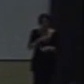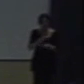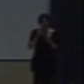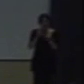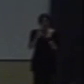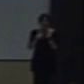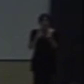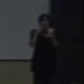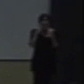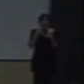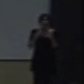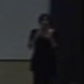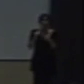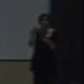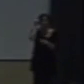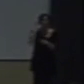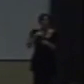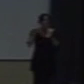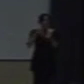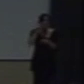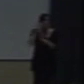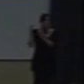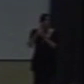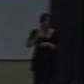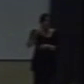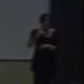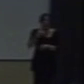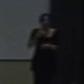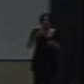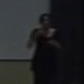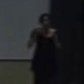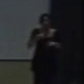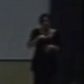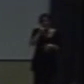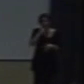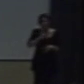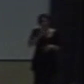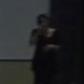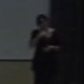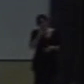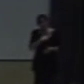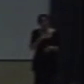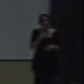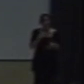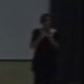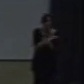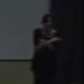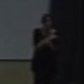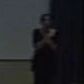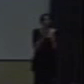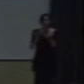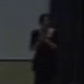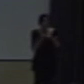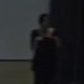les víctimes eren les dones immigrades que havien de prostituir-se d'aquella manera tan indigna i sense cap de les proteccions socials de la